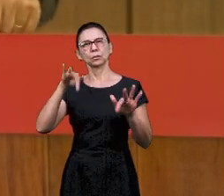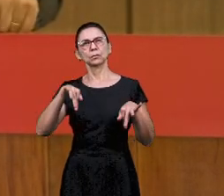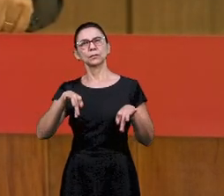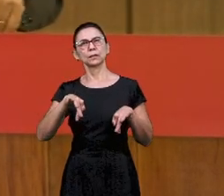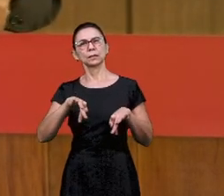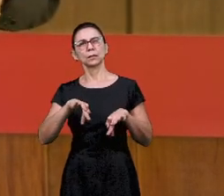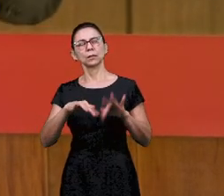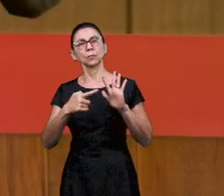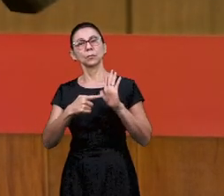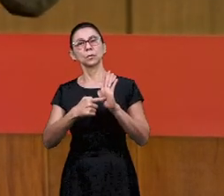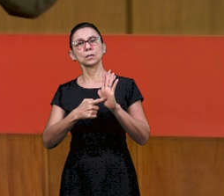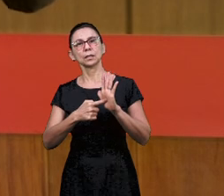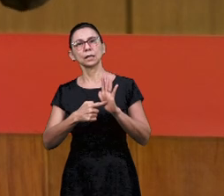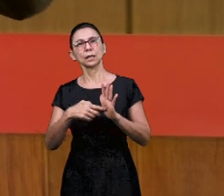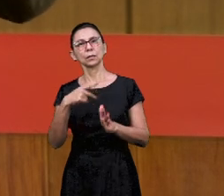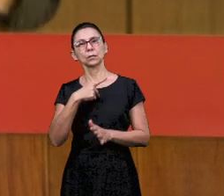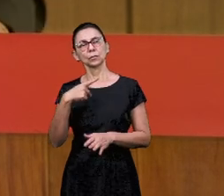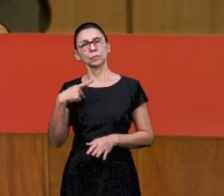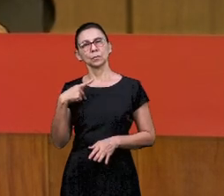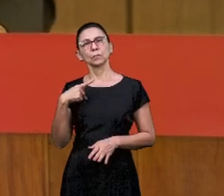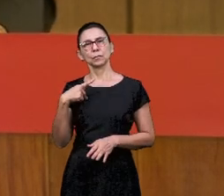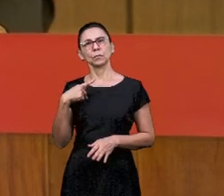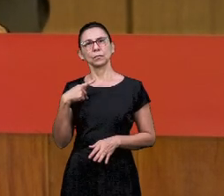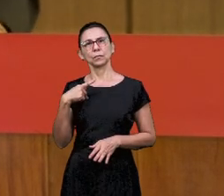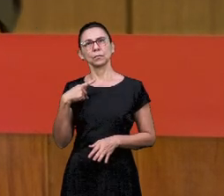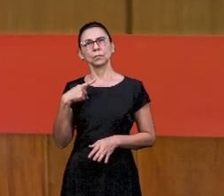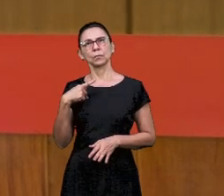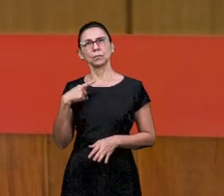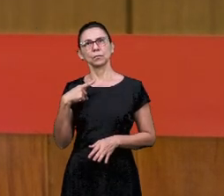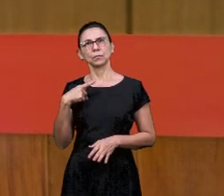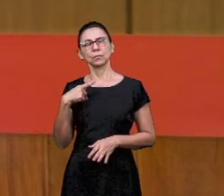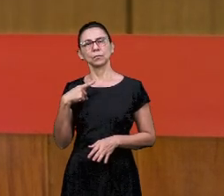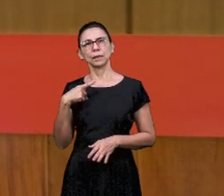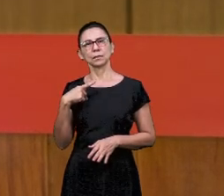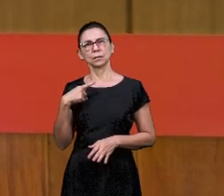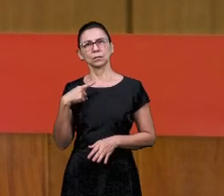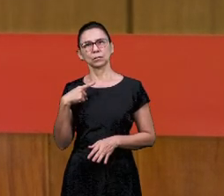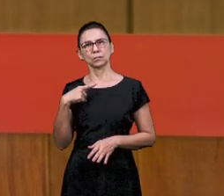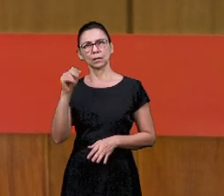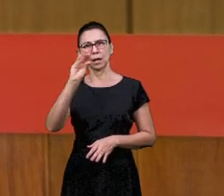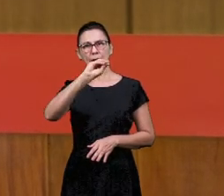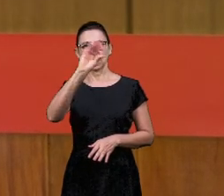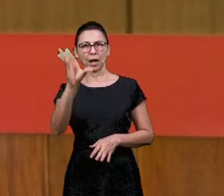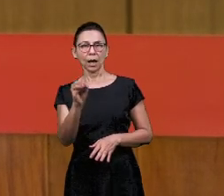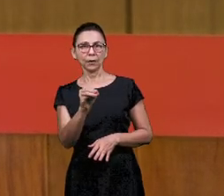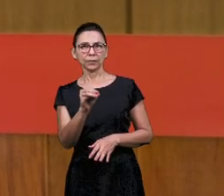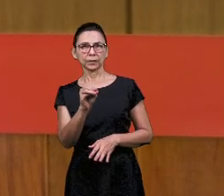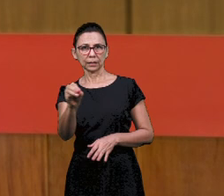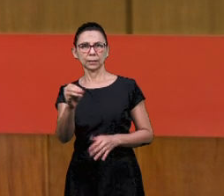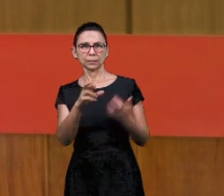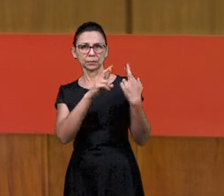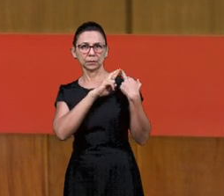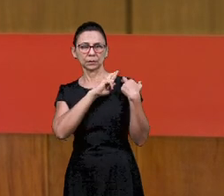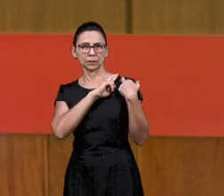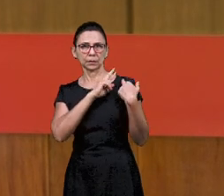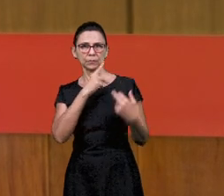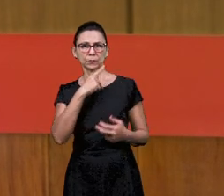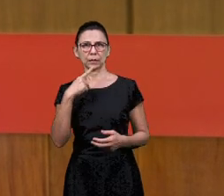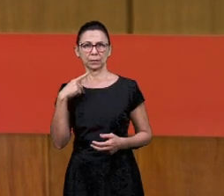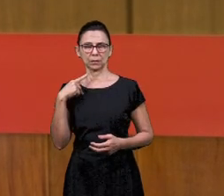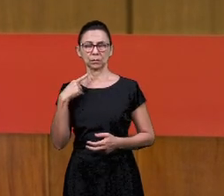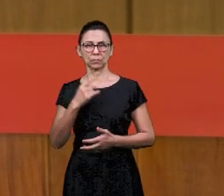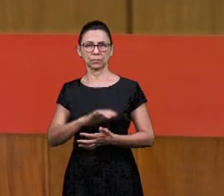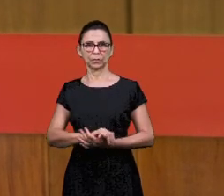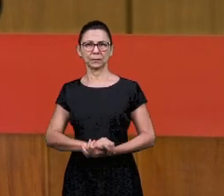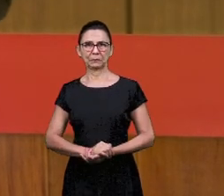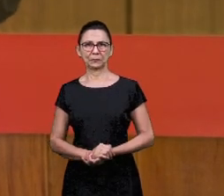ici, ce que le frère, le pasteur Zawiri, d'un pays africain, qui est pratiquement un